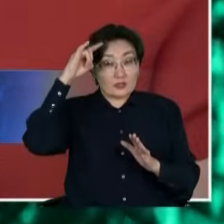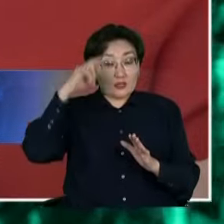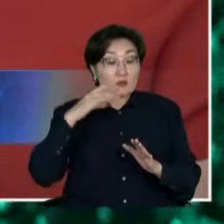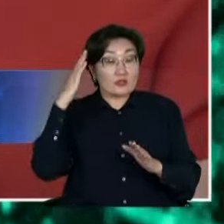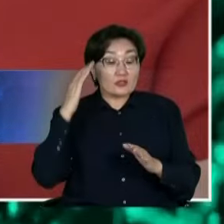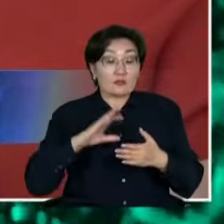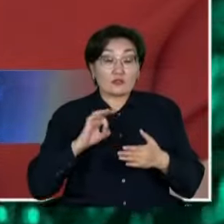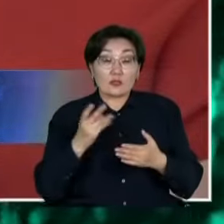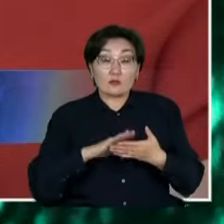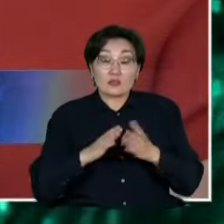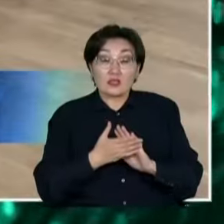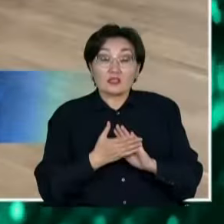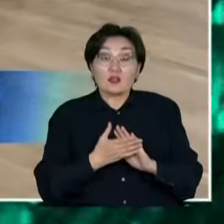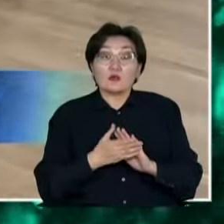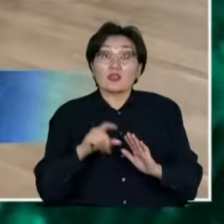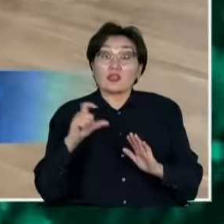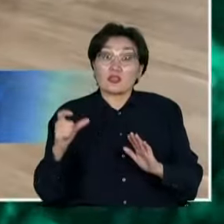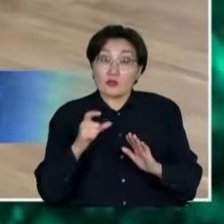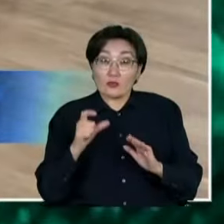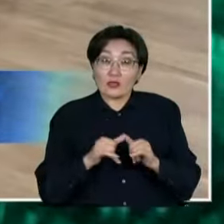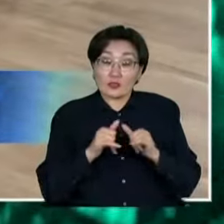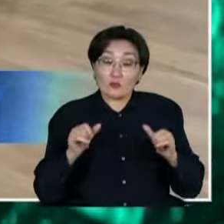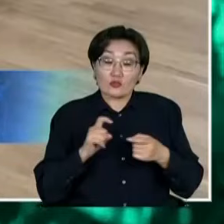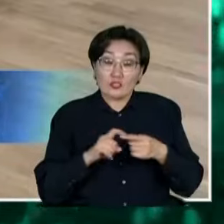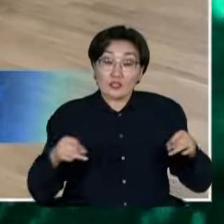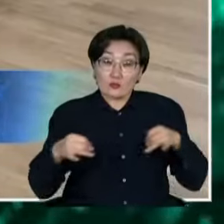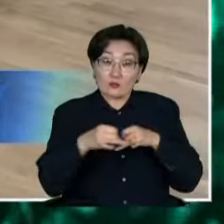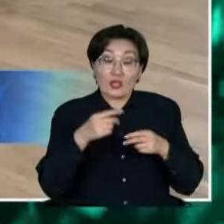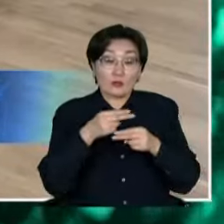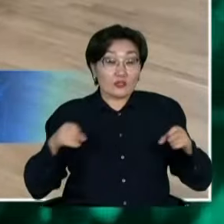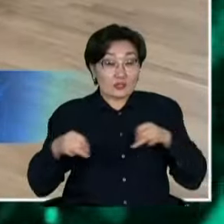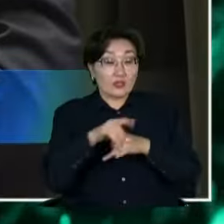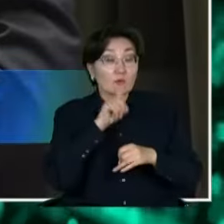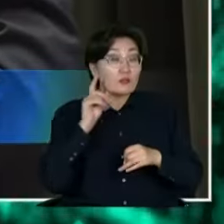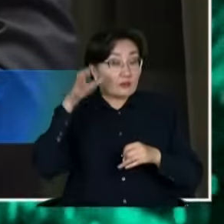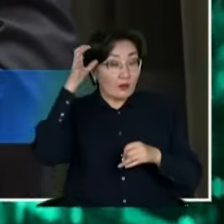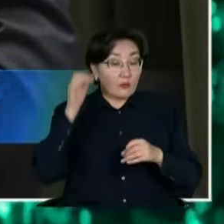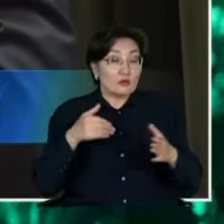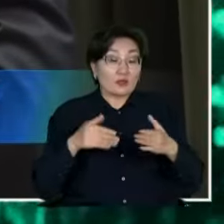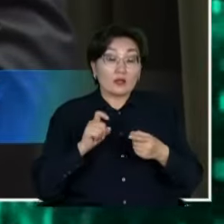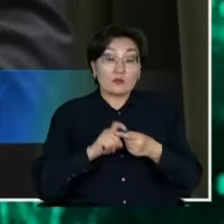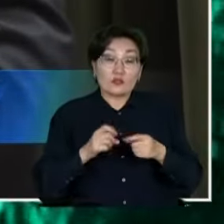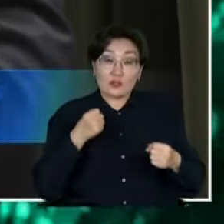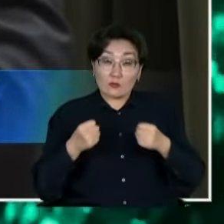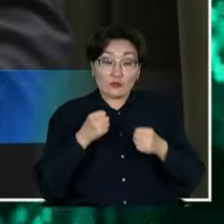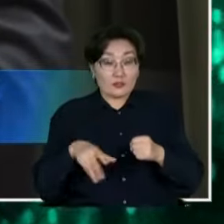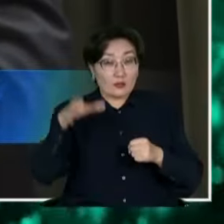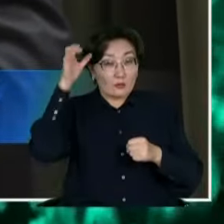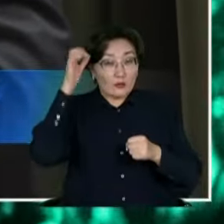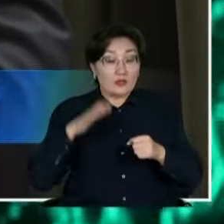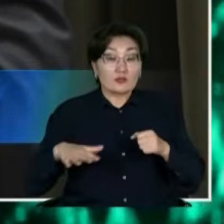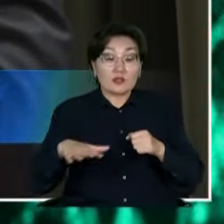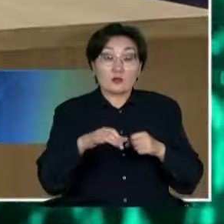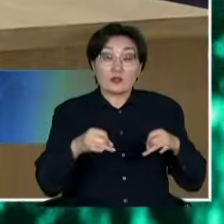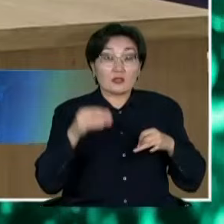әлеуеті, агроөнеркәсіпті дамыту сынды бірнеше тақырыпты талдады. Ал жас қалымдар арасындағы байланысты нығайтуға, ғылыми алаң құрып, пікір